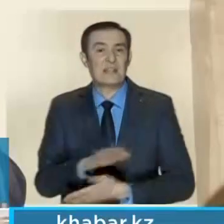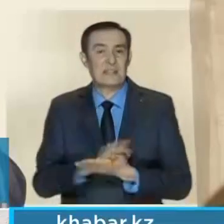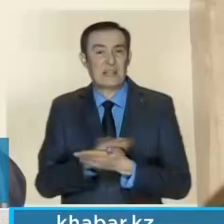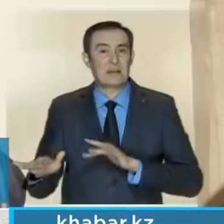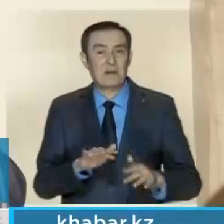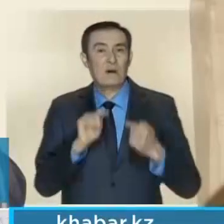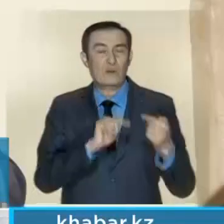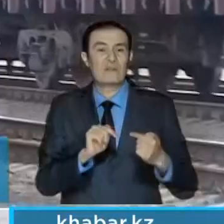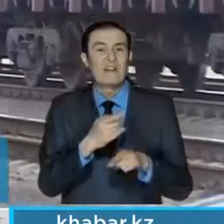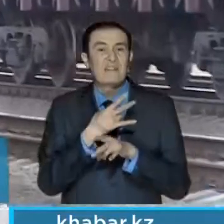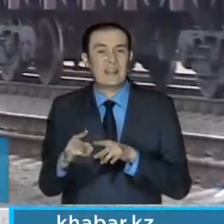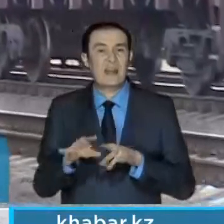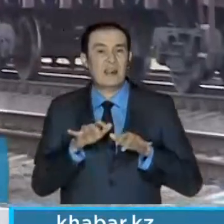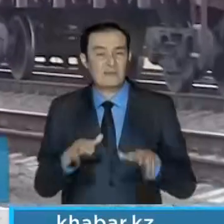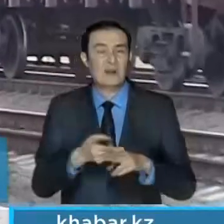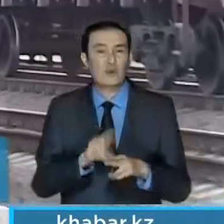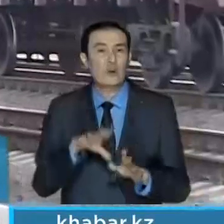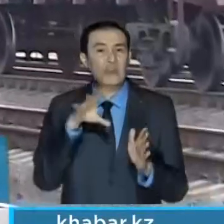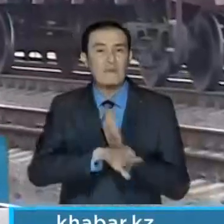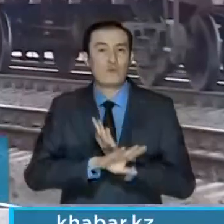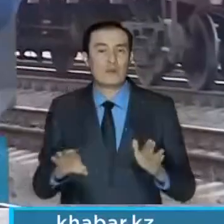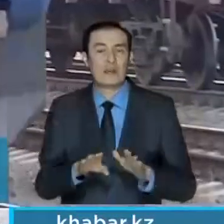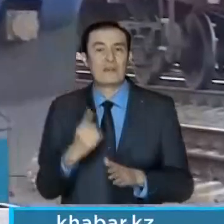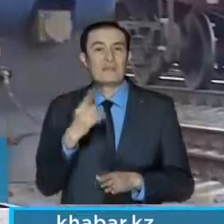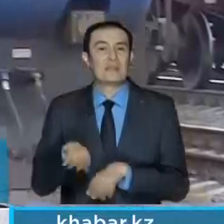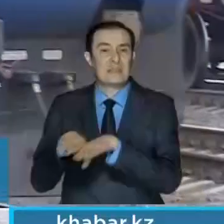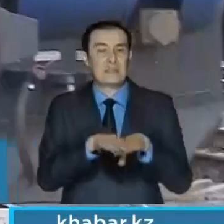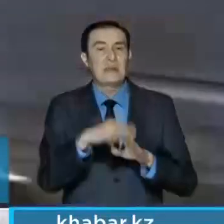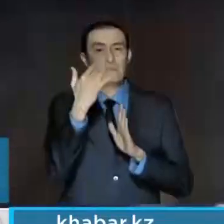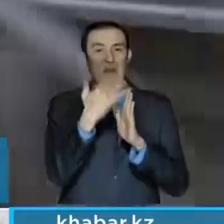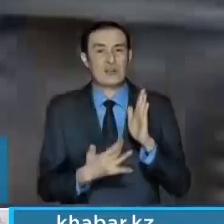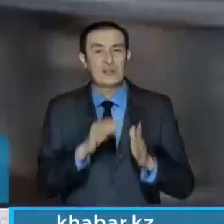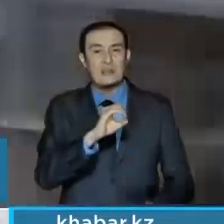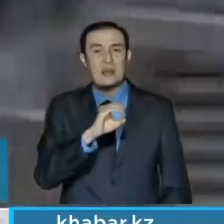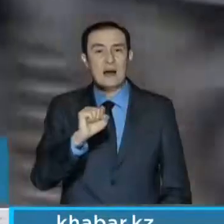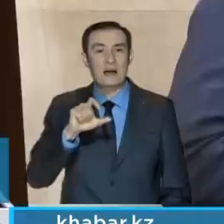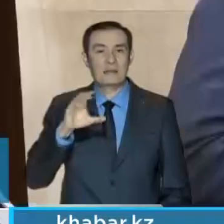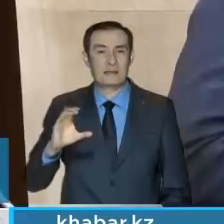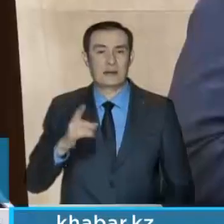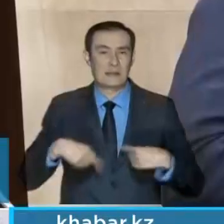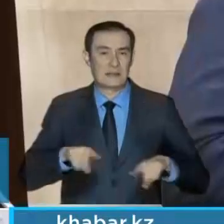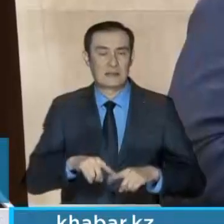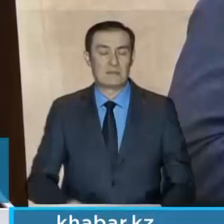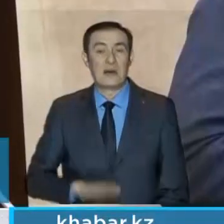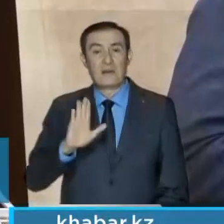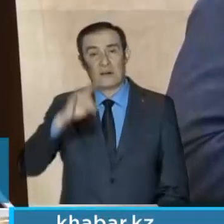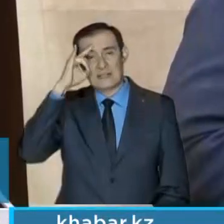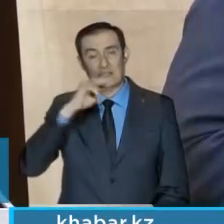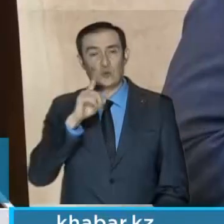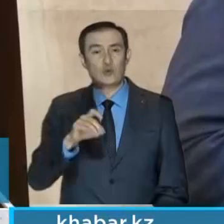меры против вредных организмов которые не входят в Единый перечень яс Казахстане уже